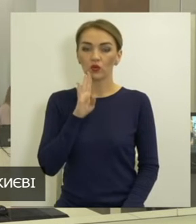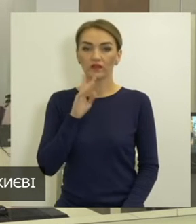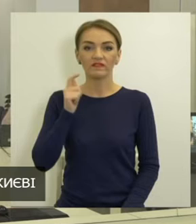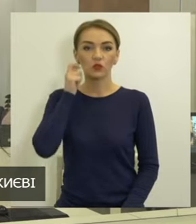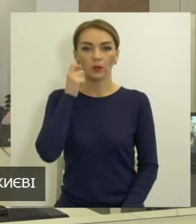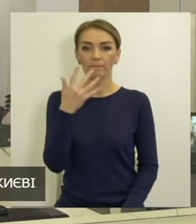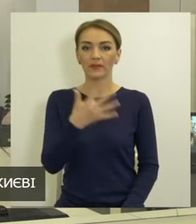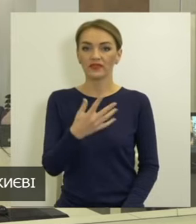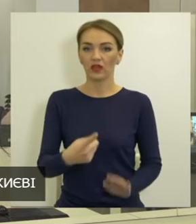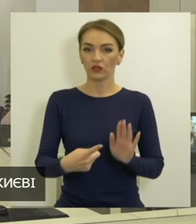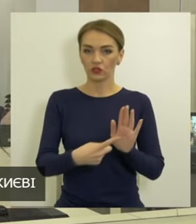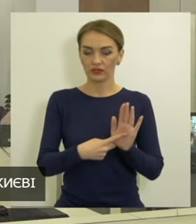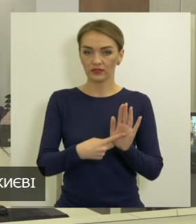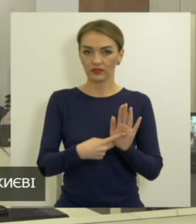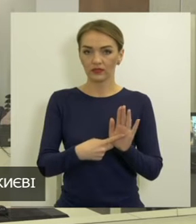віком 56 та